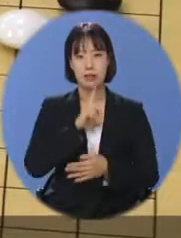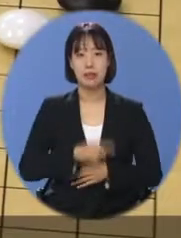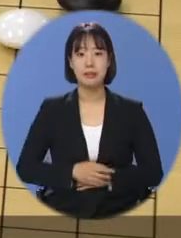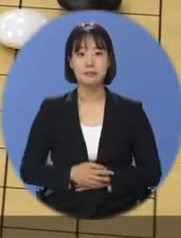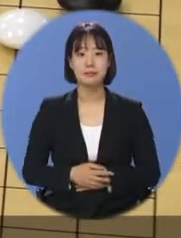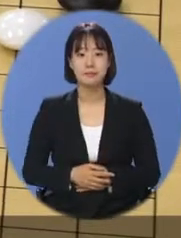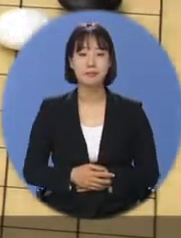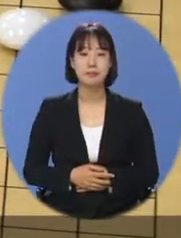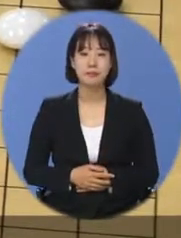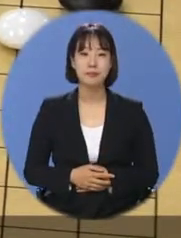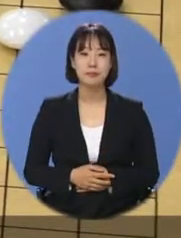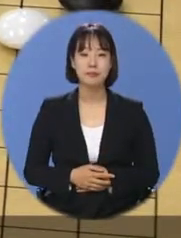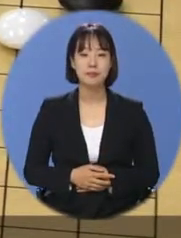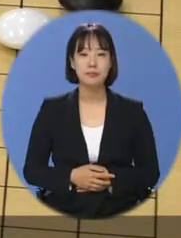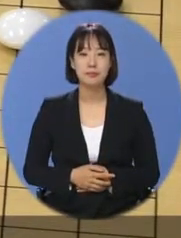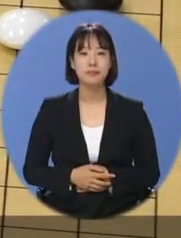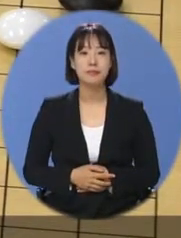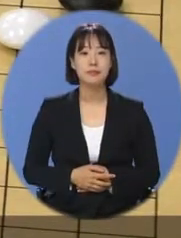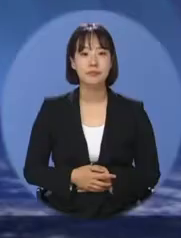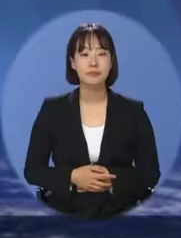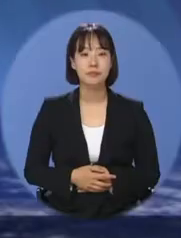KBS 뉴스 손준수입니다.